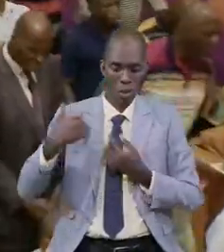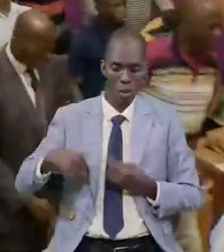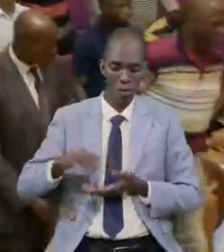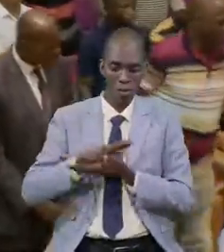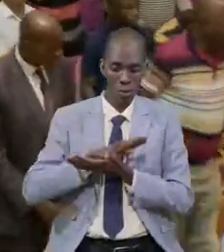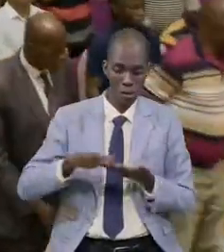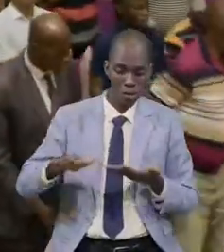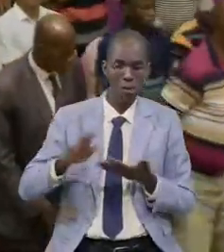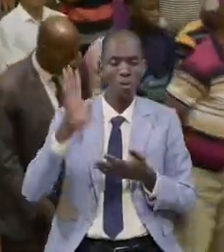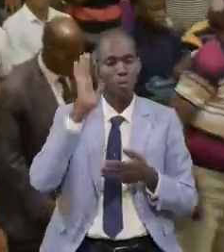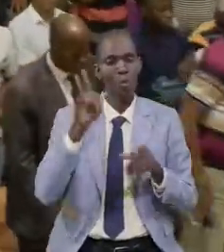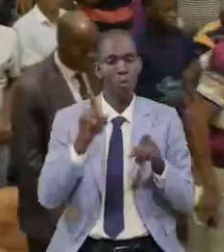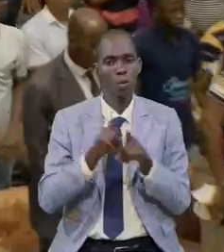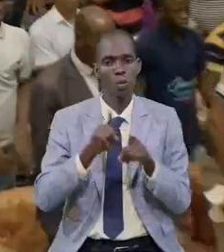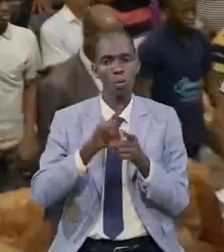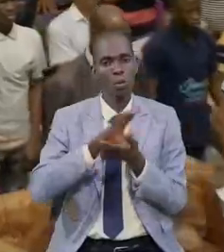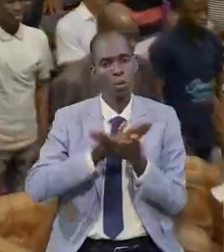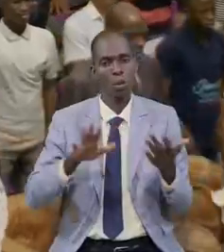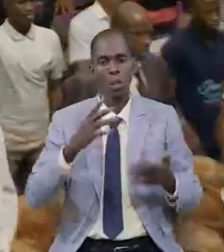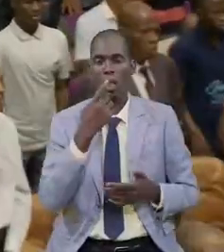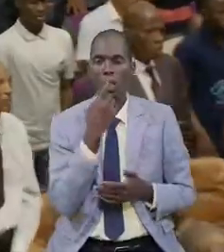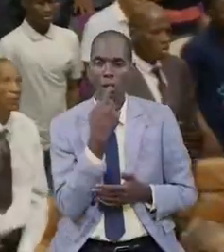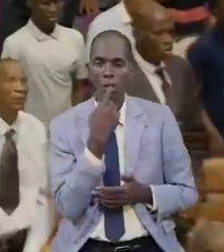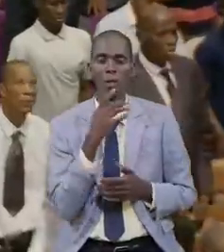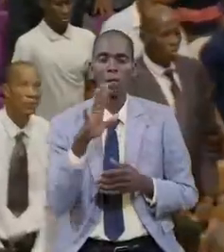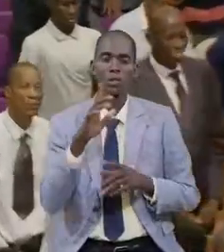langue. Qu'il traverse notre cœur.